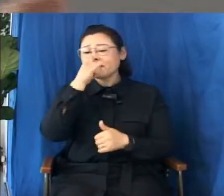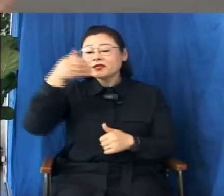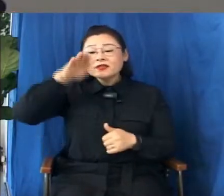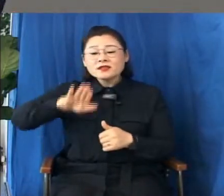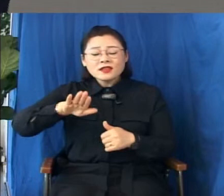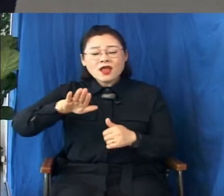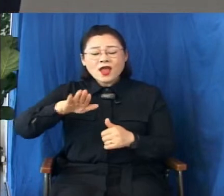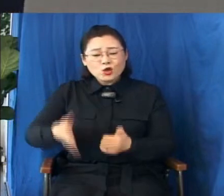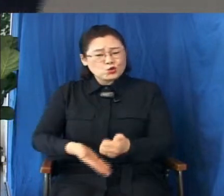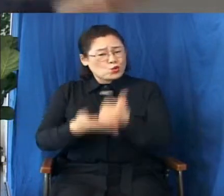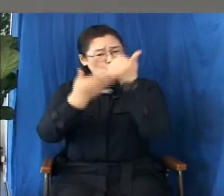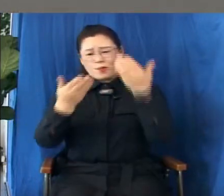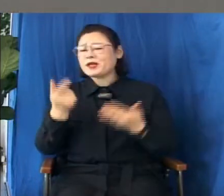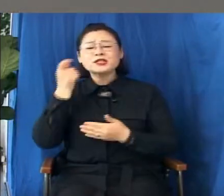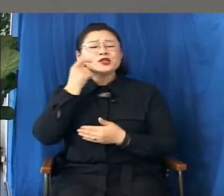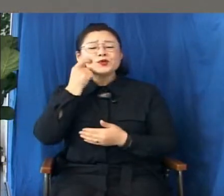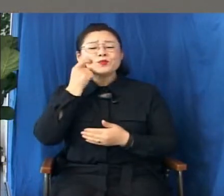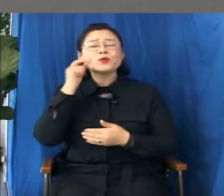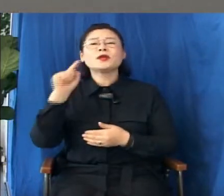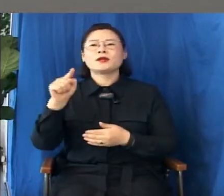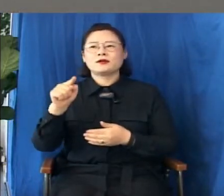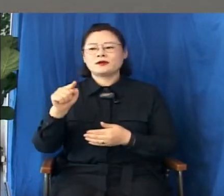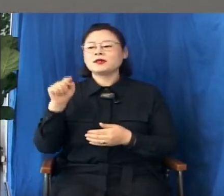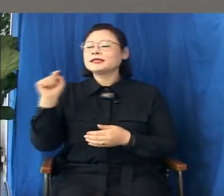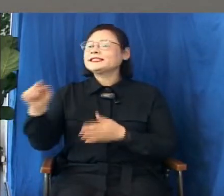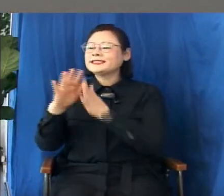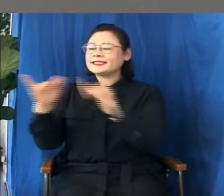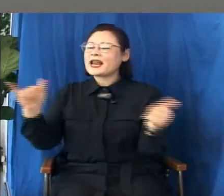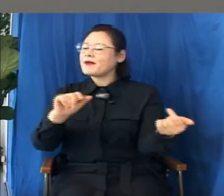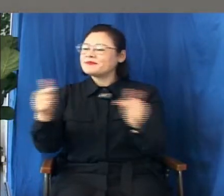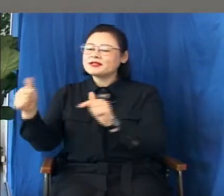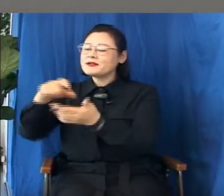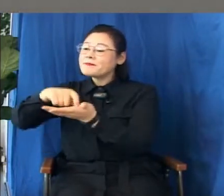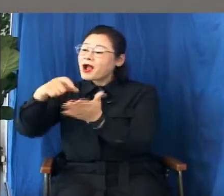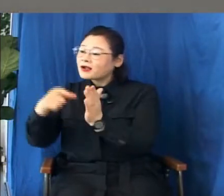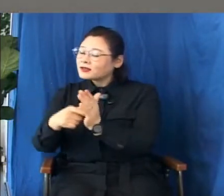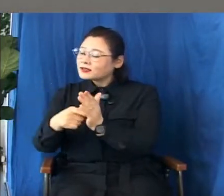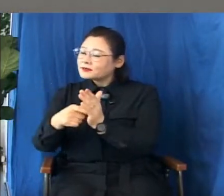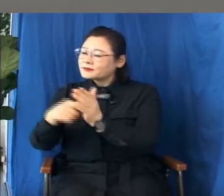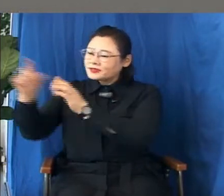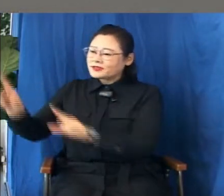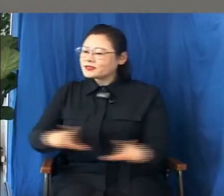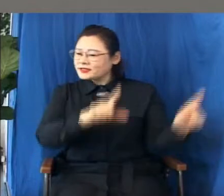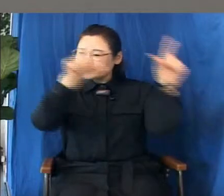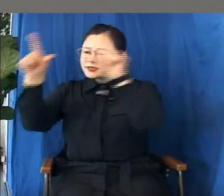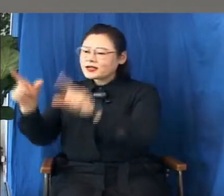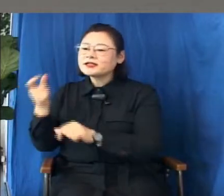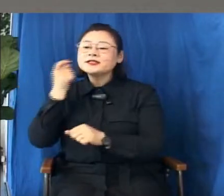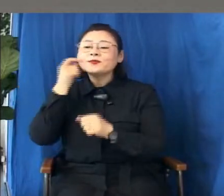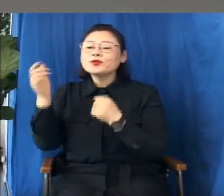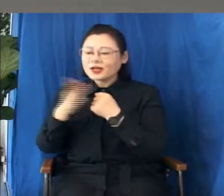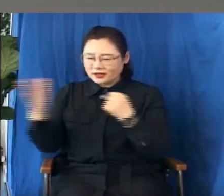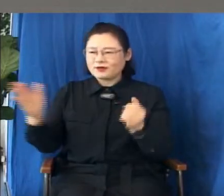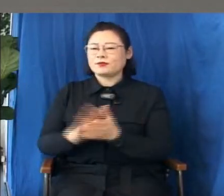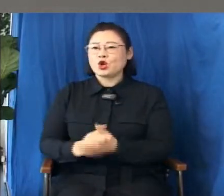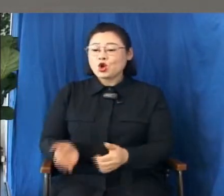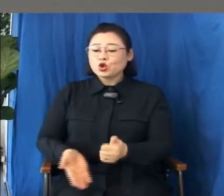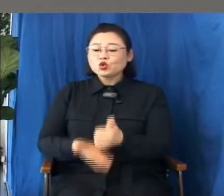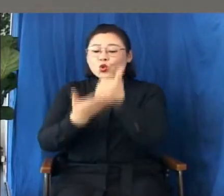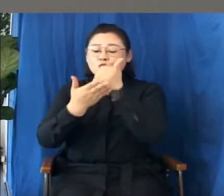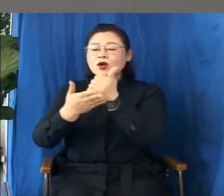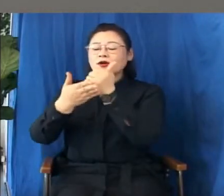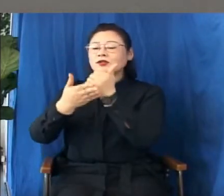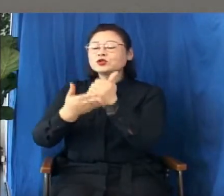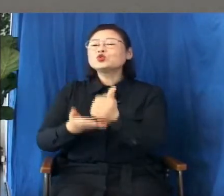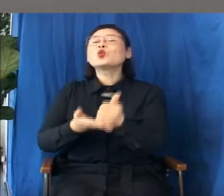그 사람들만큼 못 살기 때문에 그렇습니다. 존경이라는 건 뭐에서 나와요? 말에서 나오는 게 아니에요. 삶에서